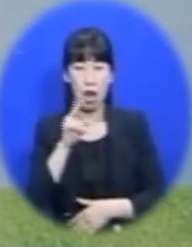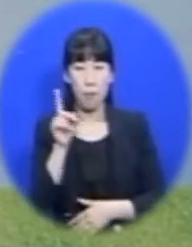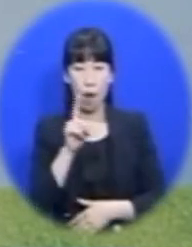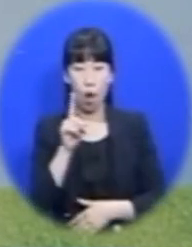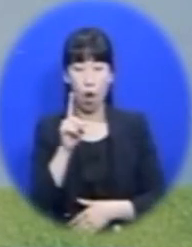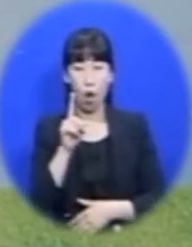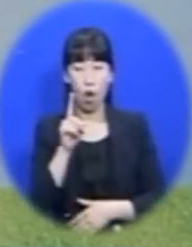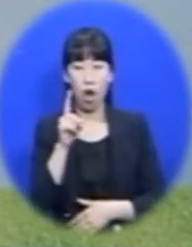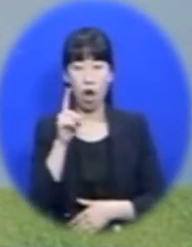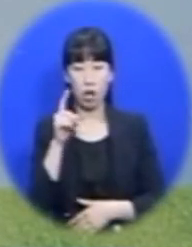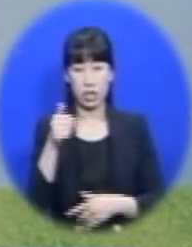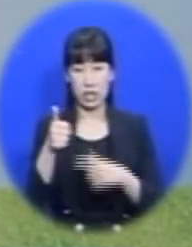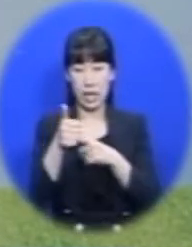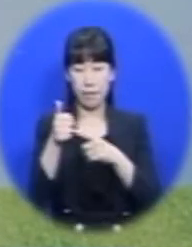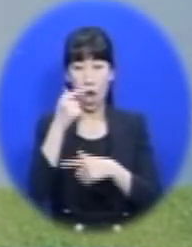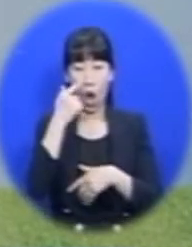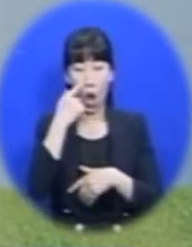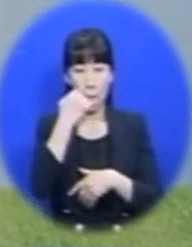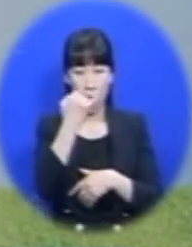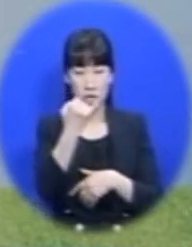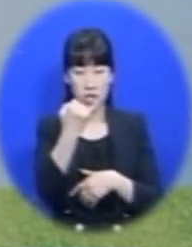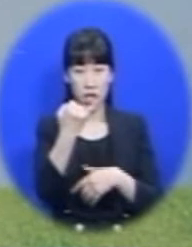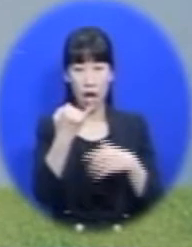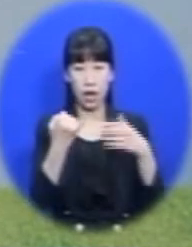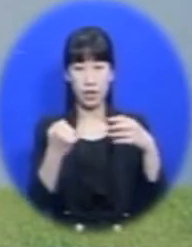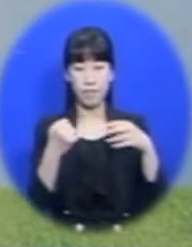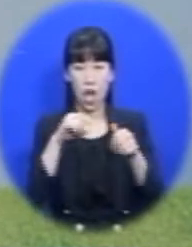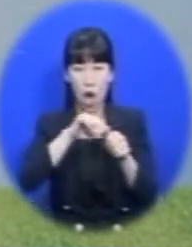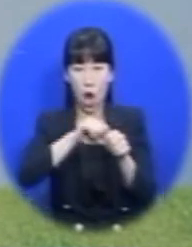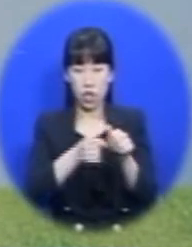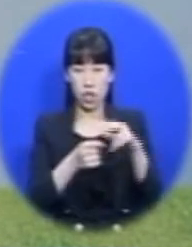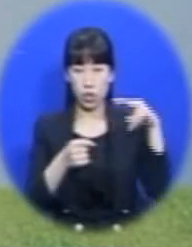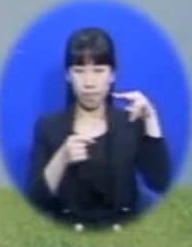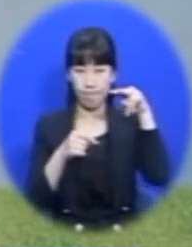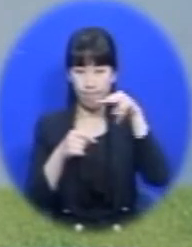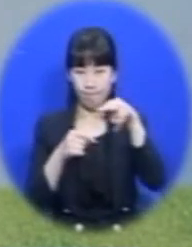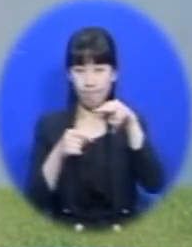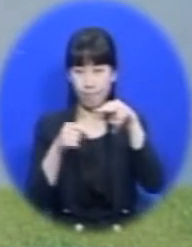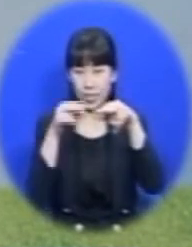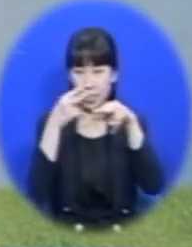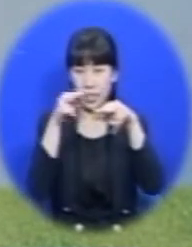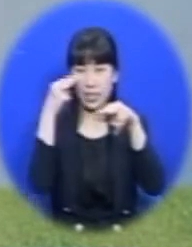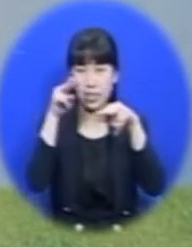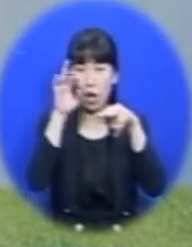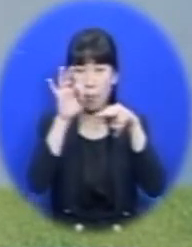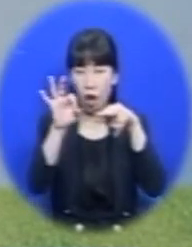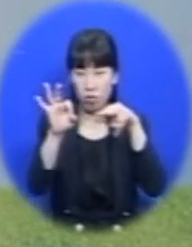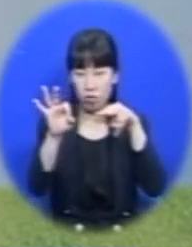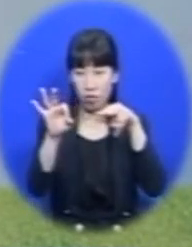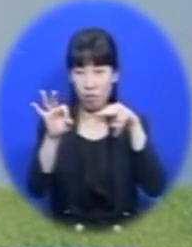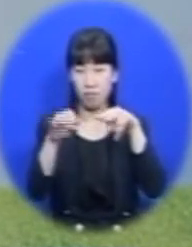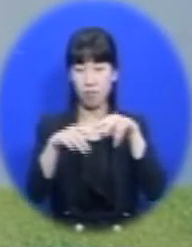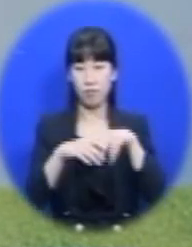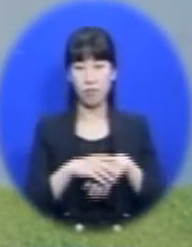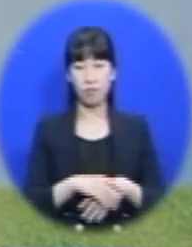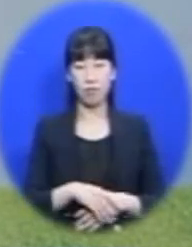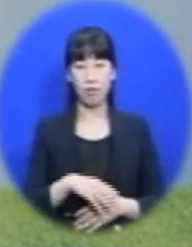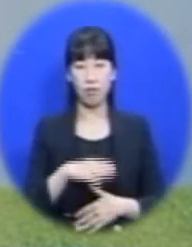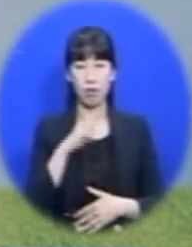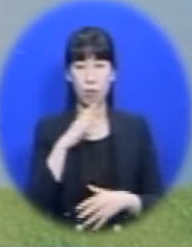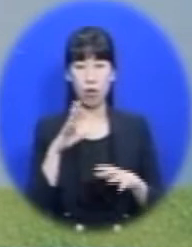그 소년의 어머니로 하여금 그 장면을 강제로 지켜보게 했다는 겁니다. 아주